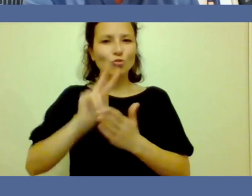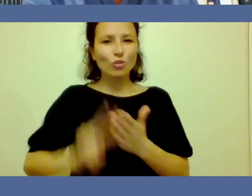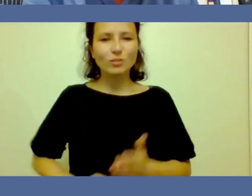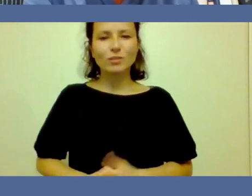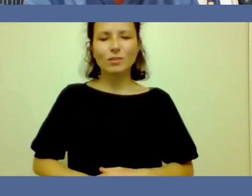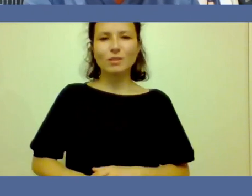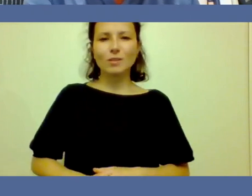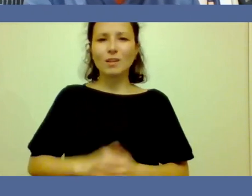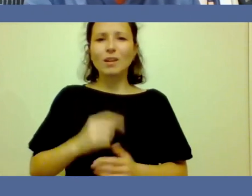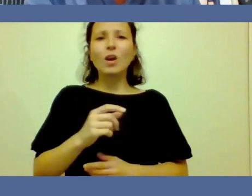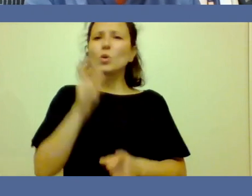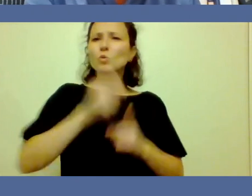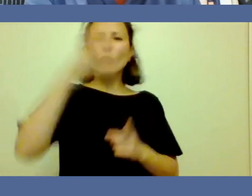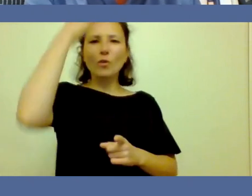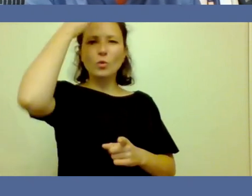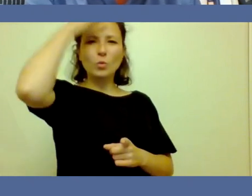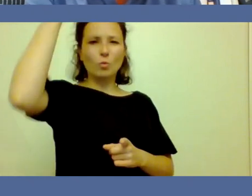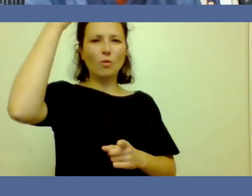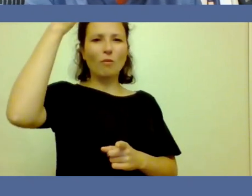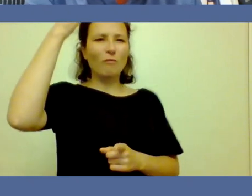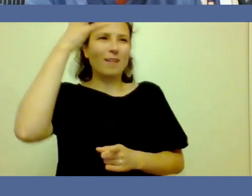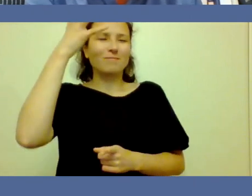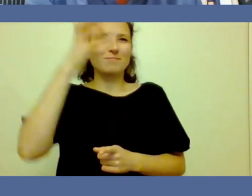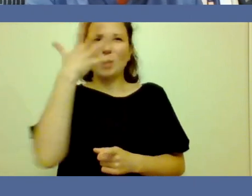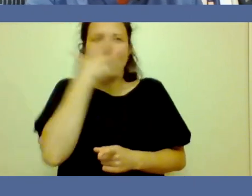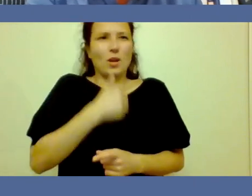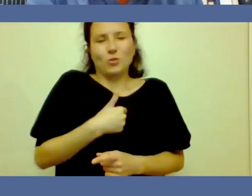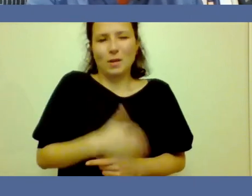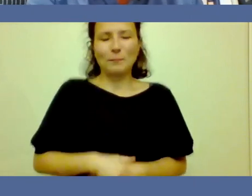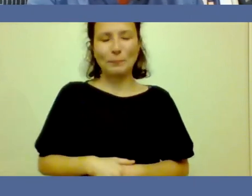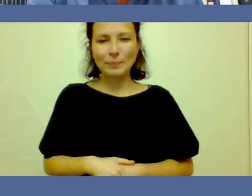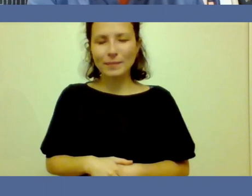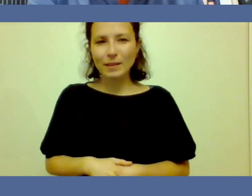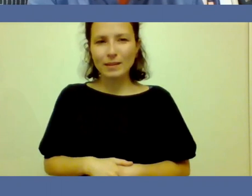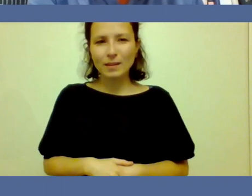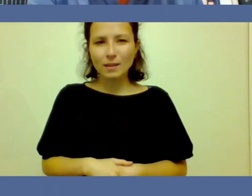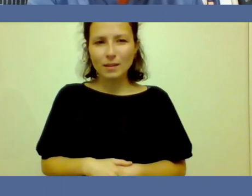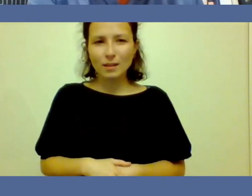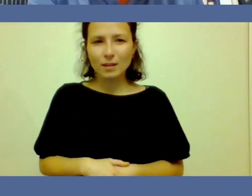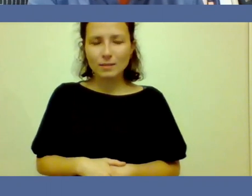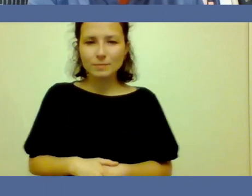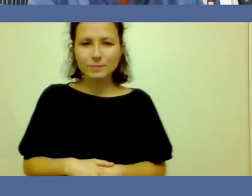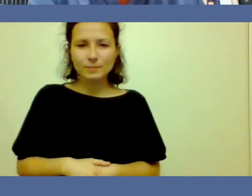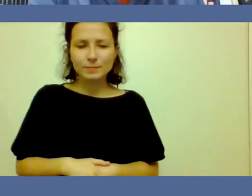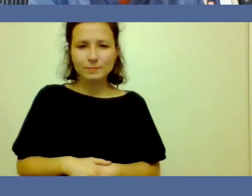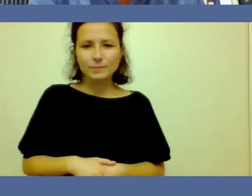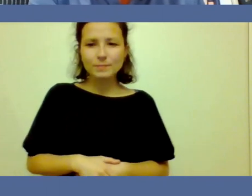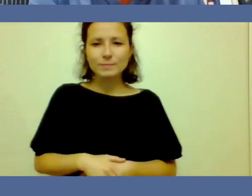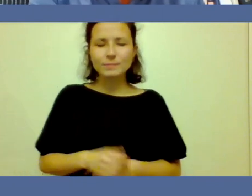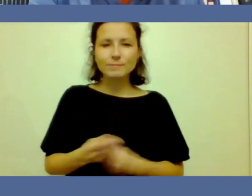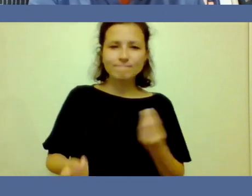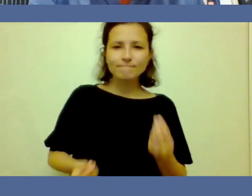Samo słowo królowa w żadnym razie mnie nie obraża. Tak? Natomiast to jest trochę takie